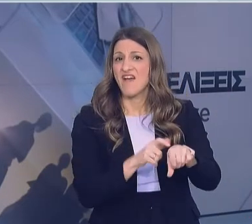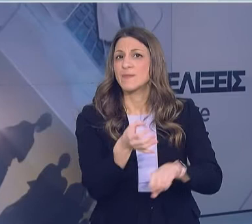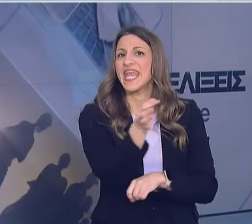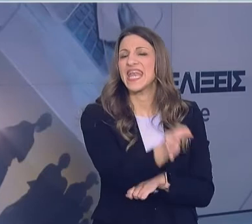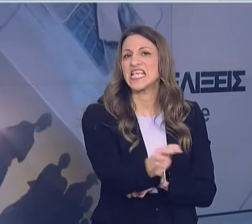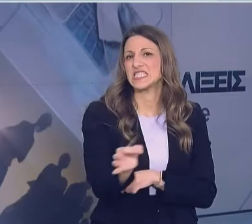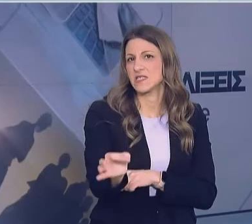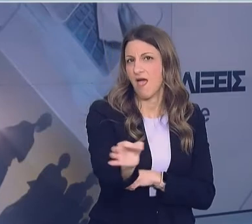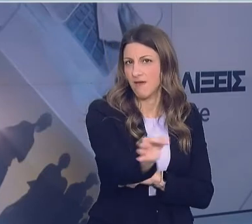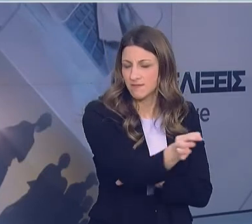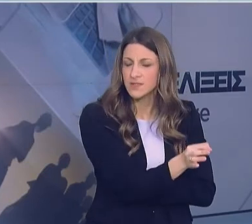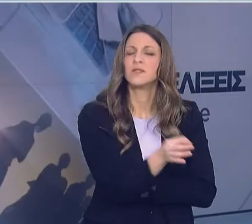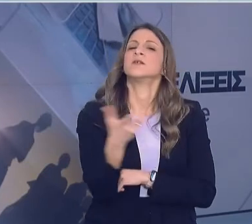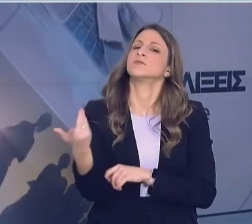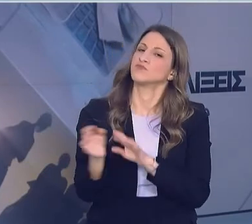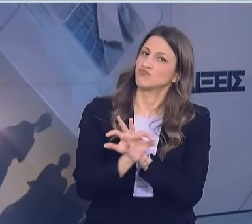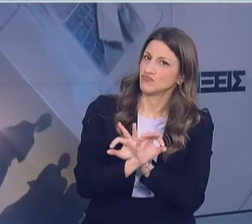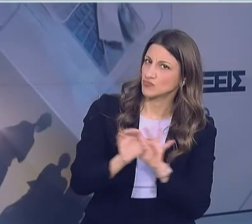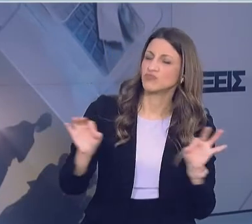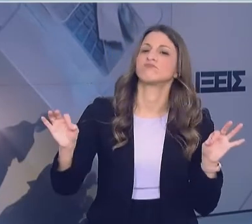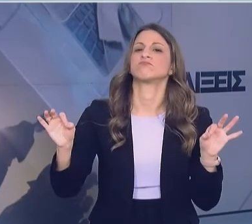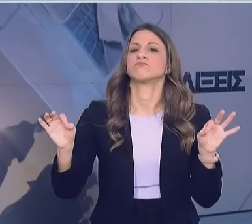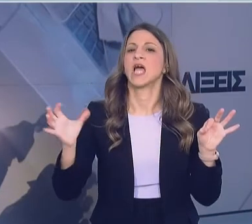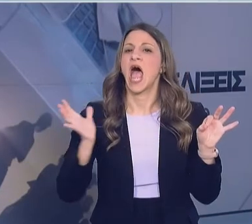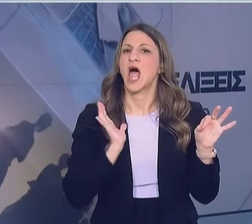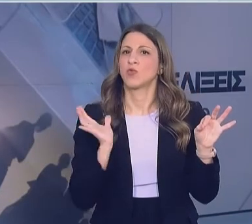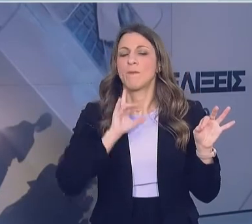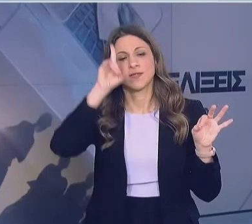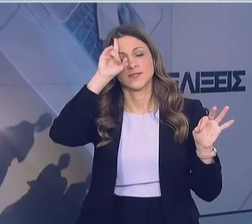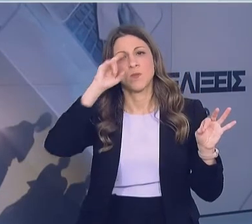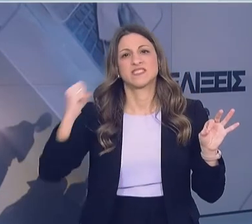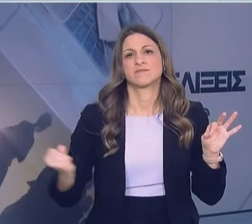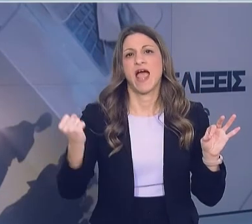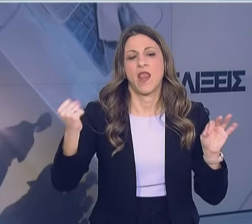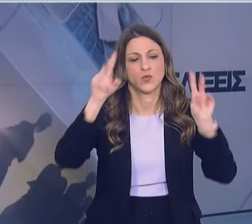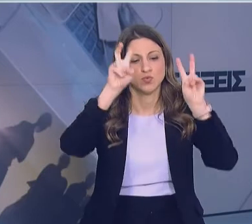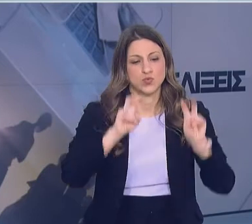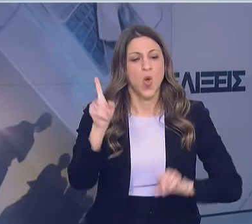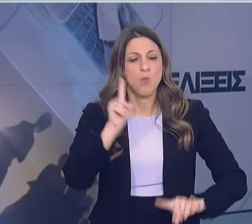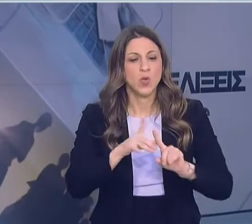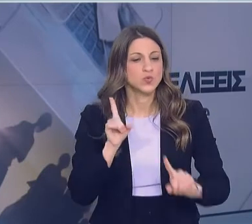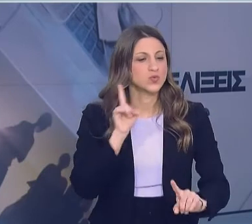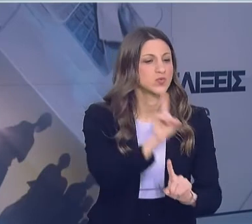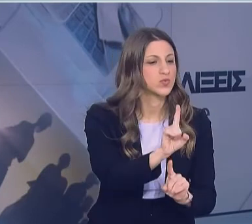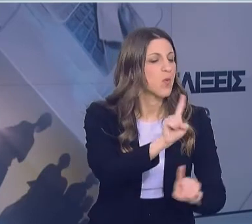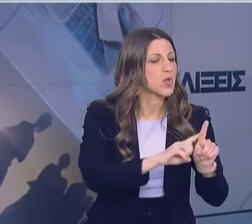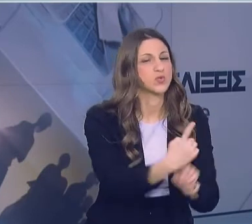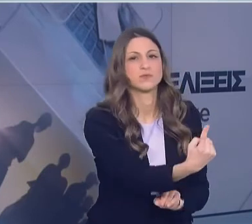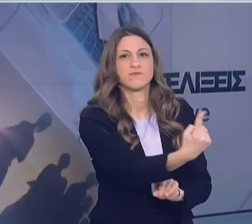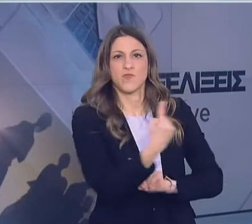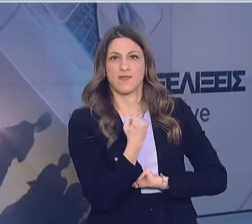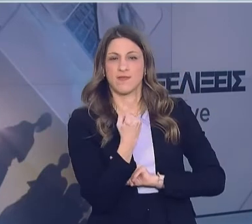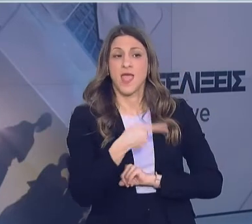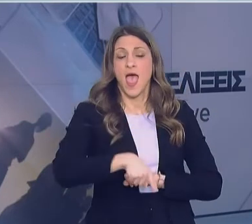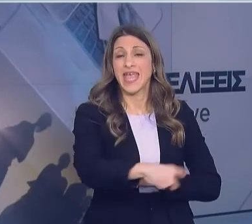και σε αυτό του φυλακίου έχουμε μια πλήρως ελεγχόμενη είσοδο ή έξοδο με αυστηρούς κανόνες, ενώ έχουμε μηδενικά επιβεβαιωμένα